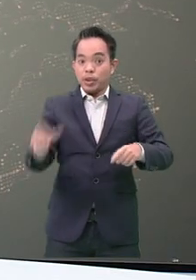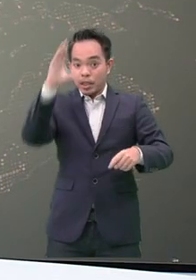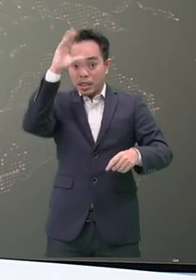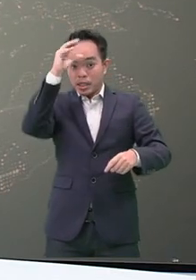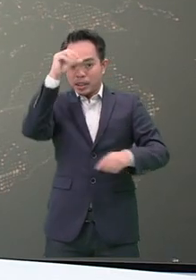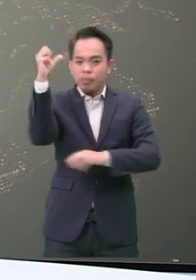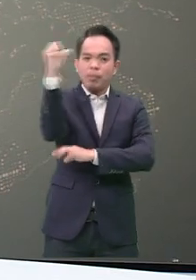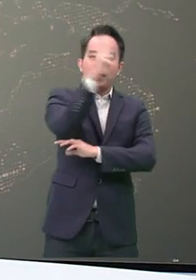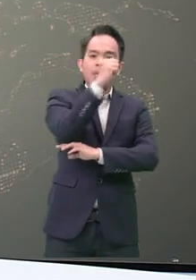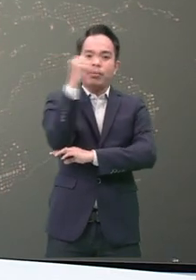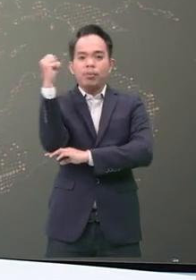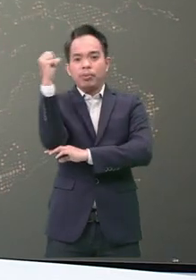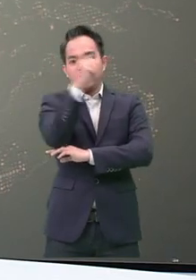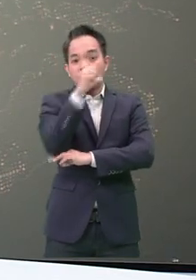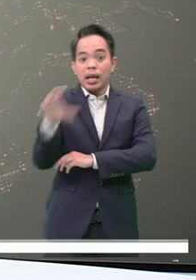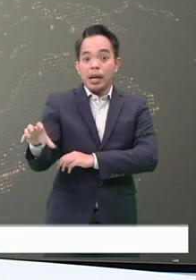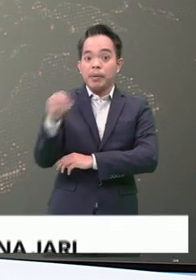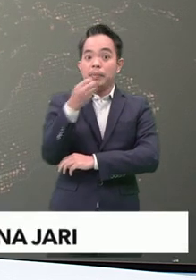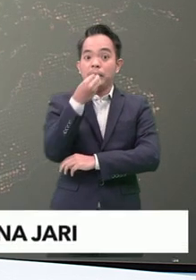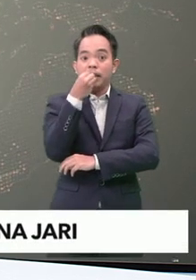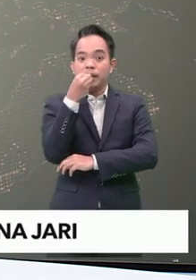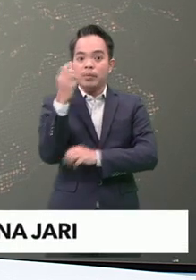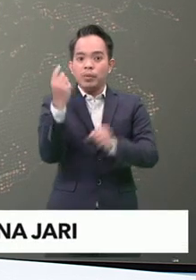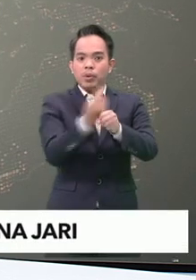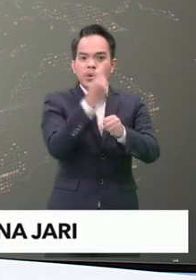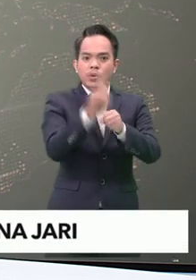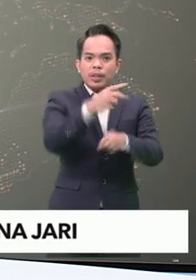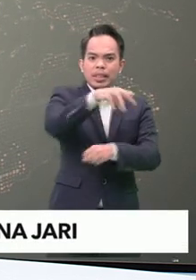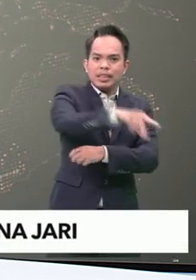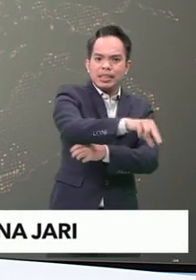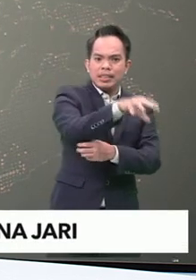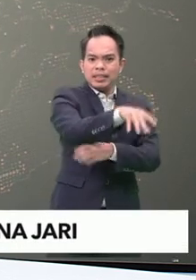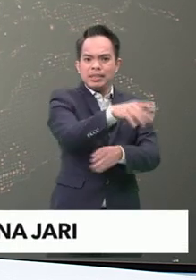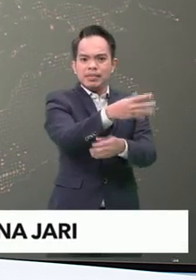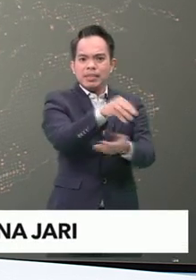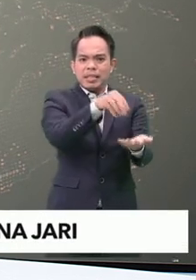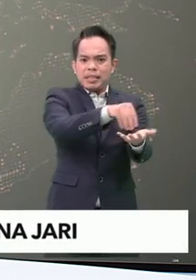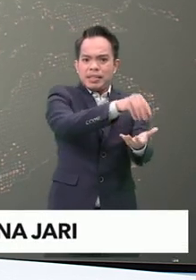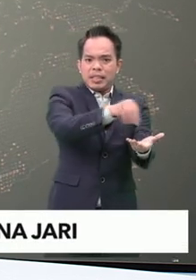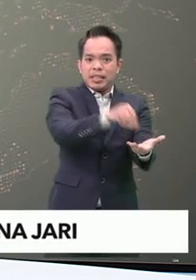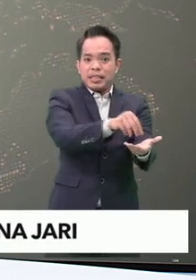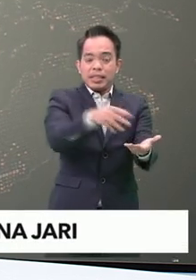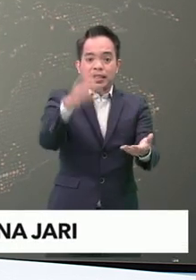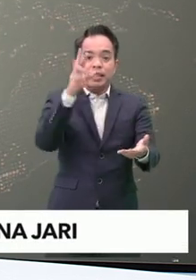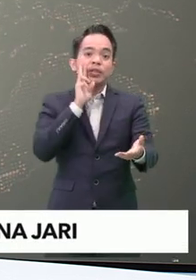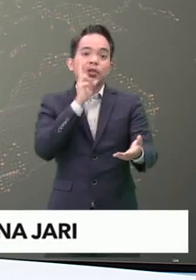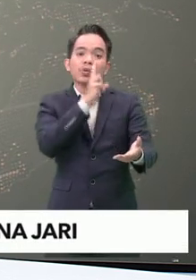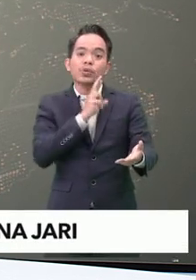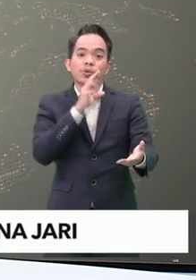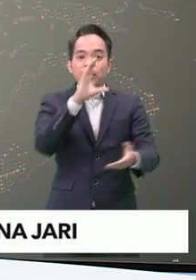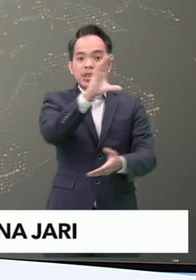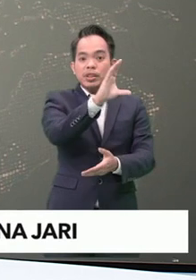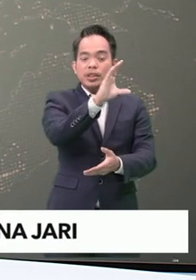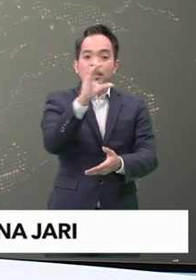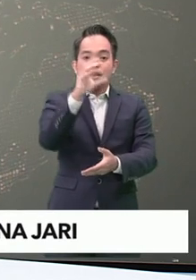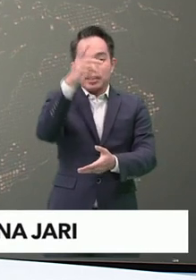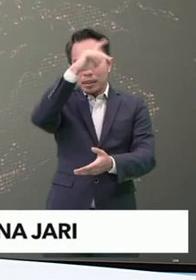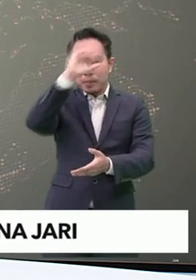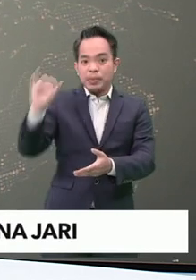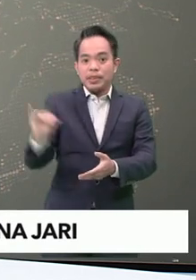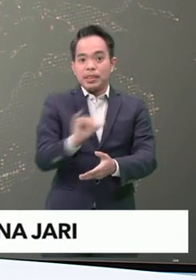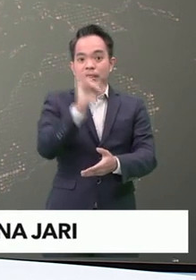lelaki yang disaki mabuk yang mengambil makanan dengan menggunakan jari di sebuah restoran di Saipul Jaya bertukar kecho akibat